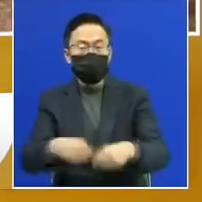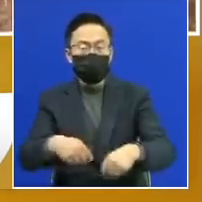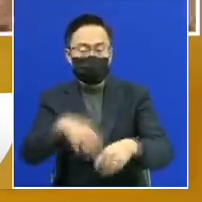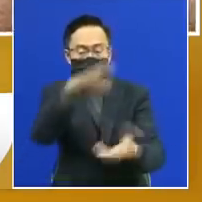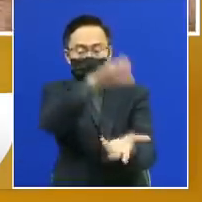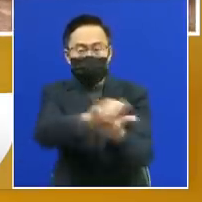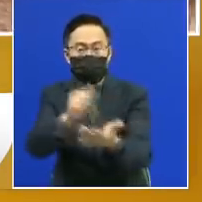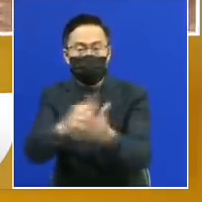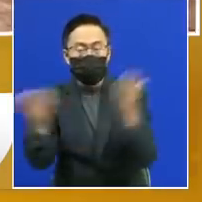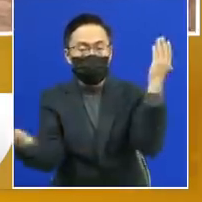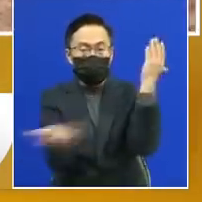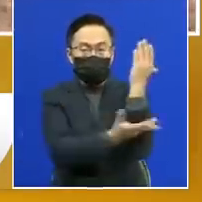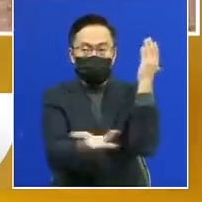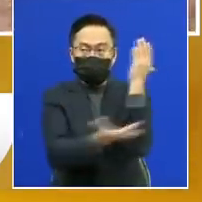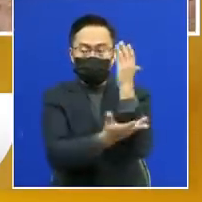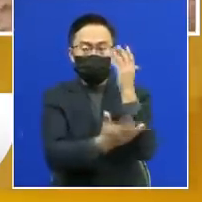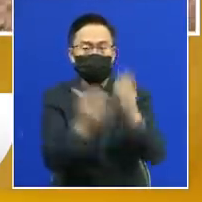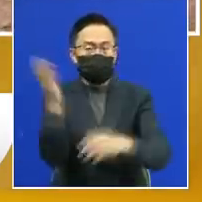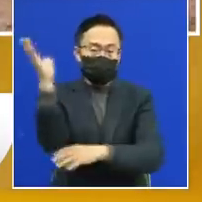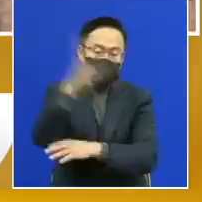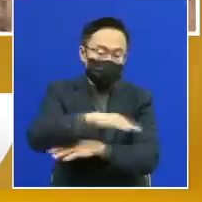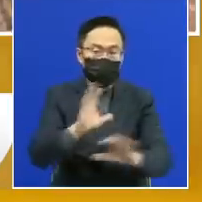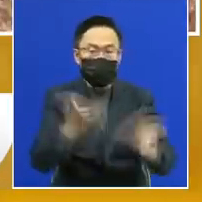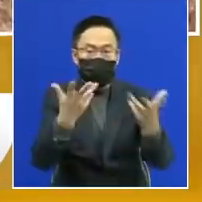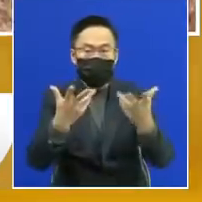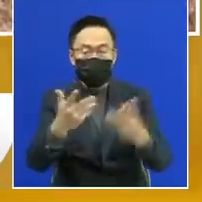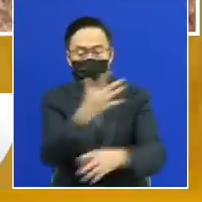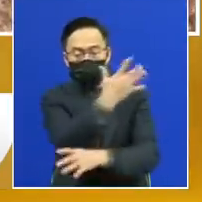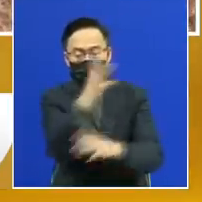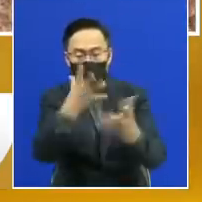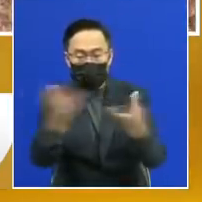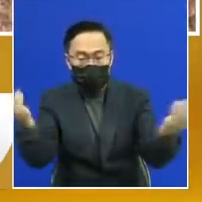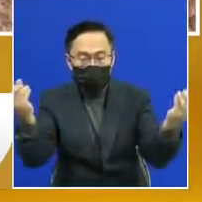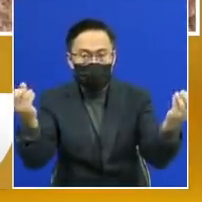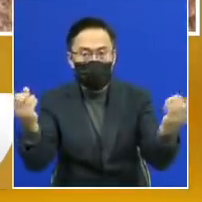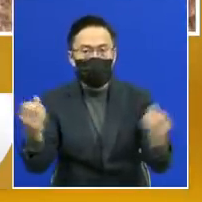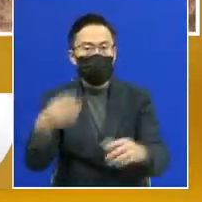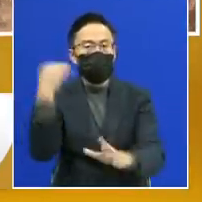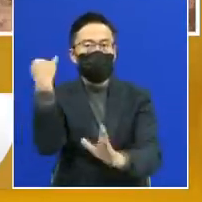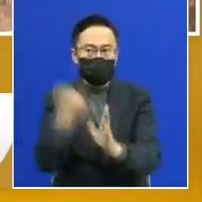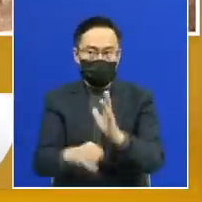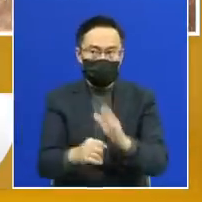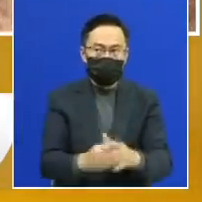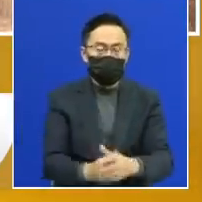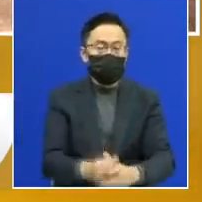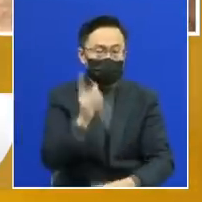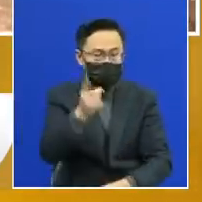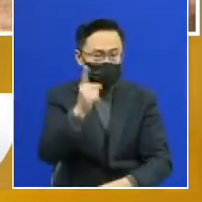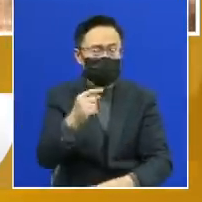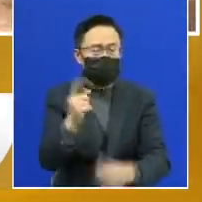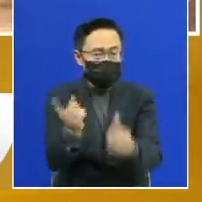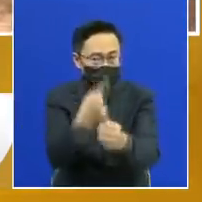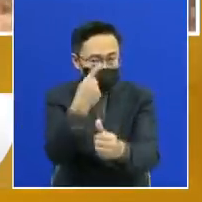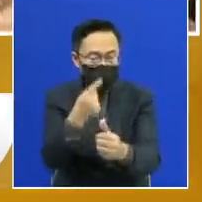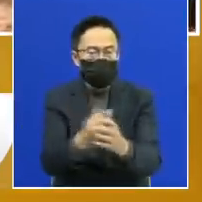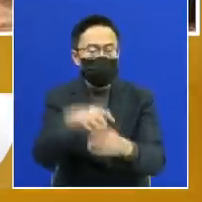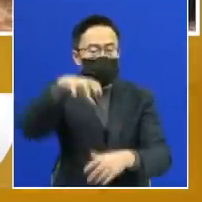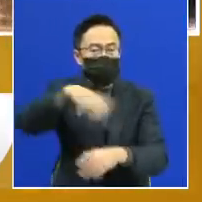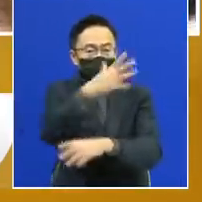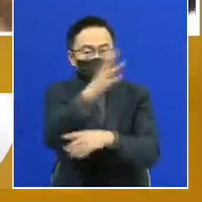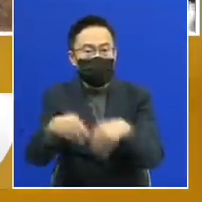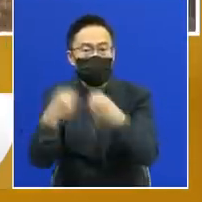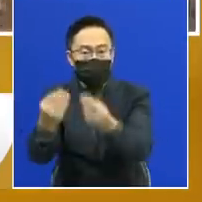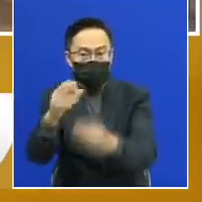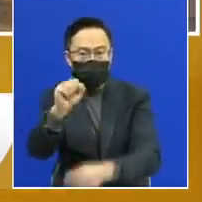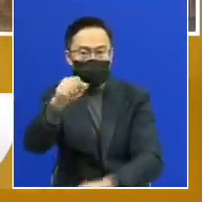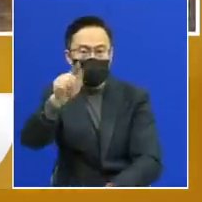วนเสื่อมโทรมนะครับโดยไม่ได้รับอนุญาตหรือว่ามีการเข้าไปคือจริงๆตอนแรกพื้นที่นี้ได้ยกให้สปกแต่ว่าสปกไม่ส